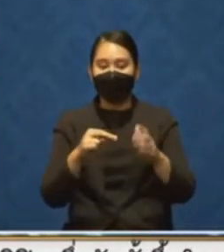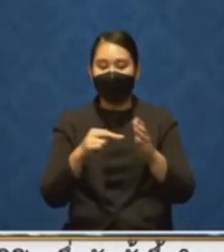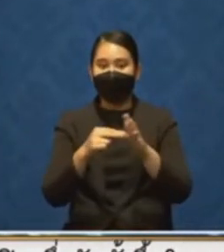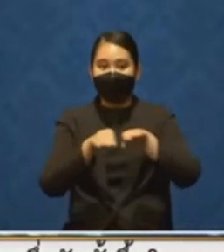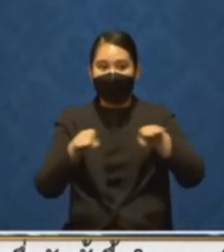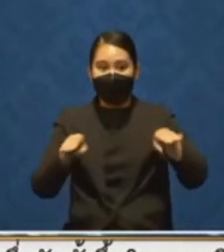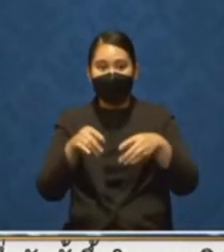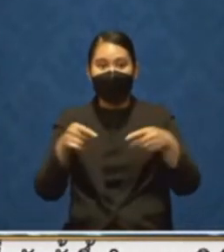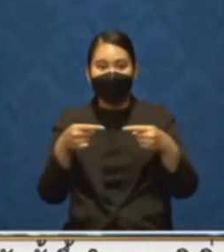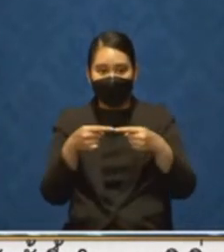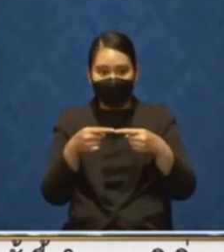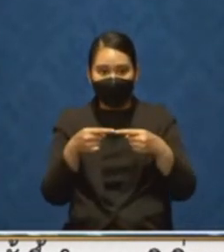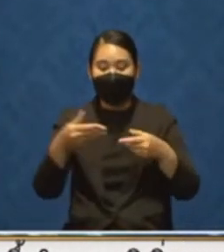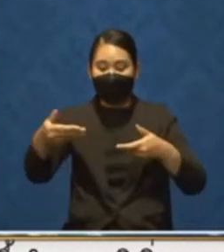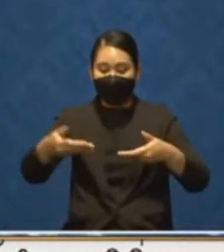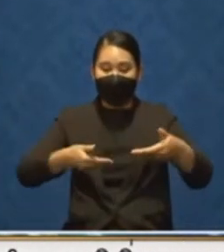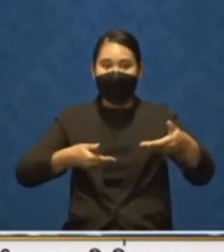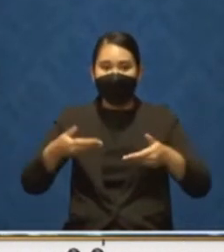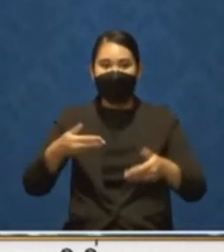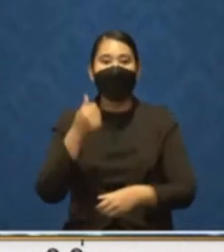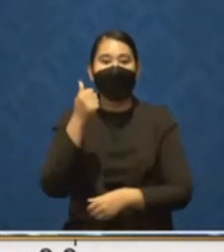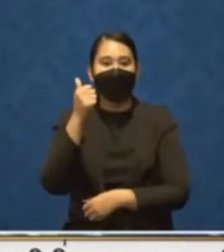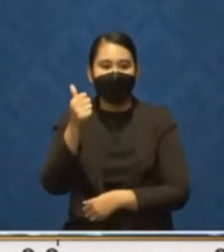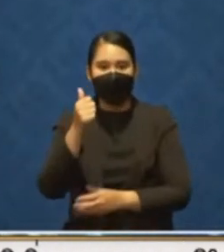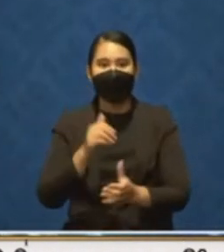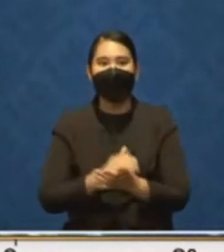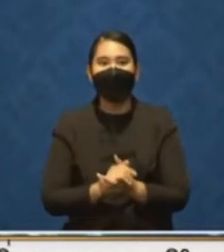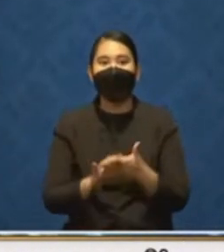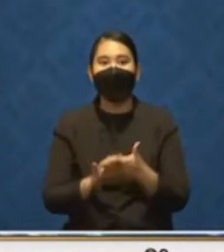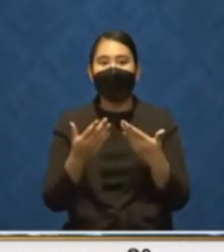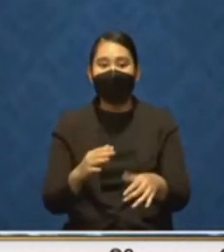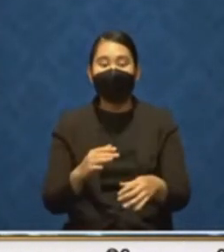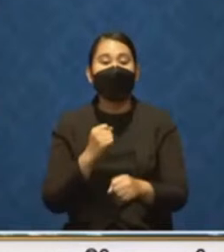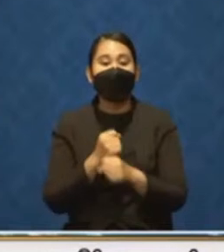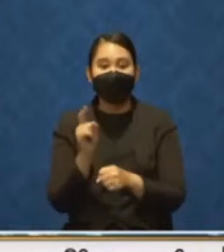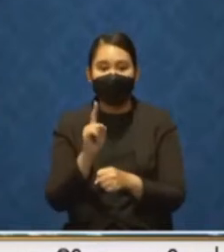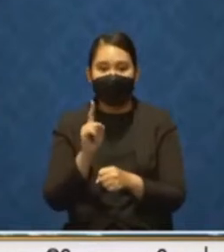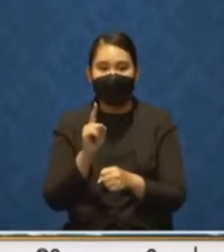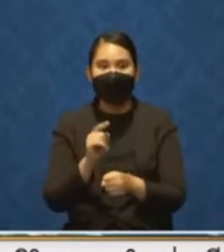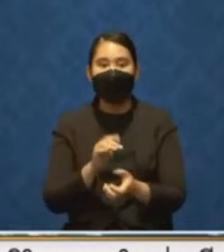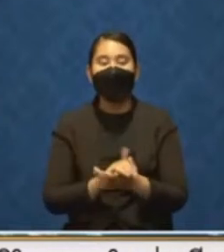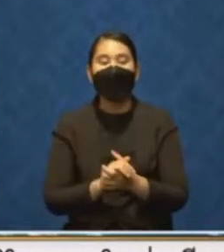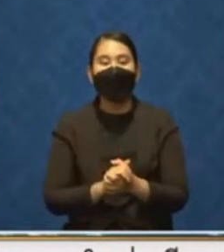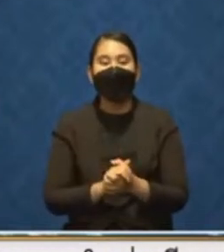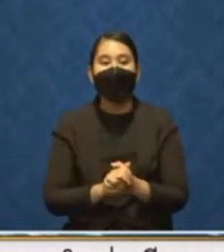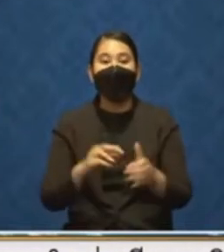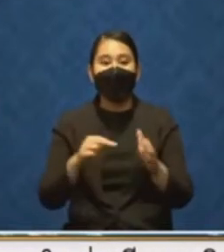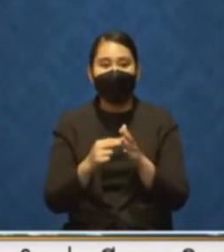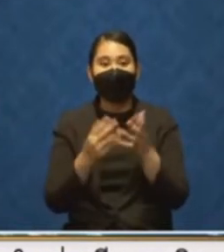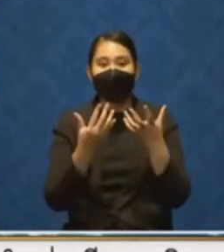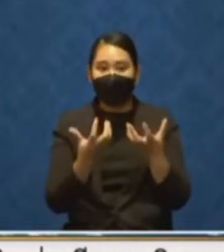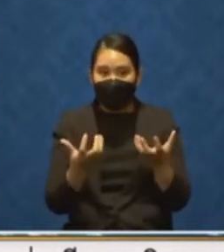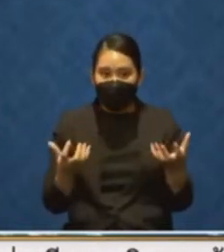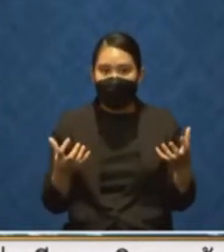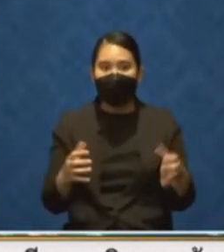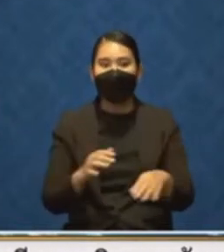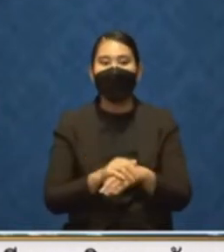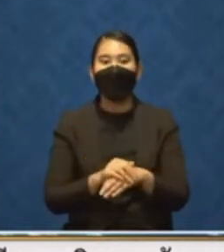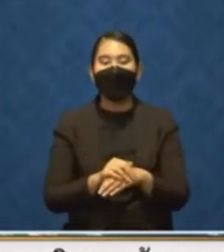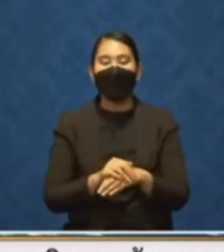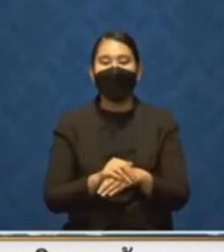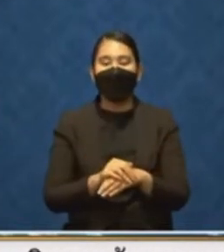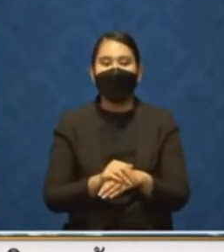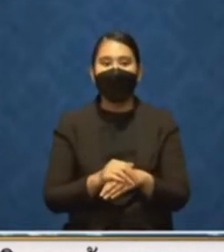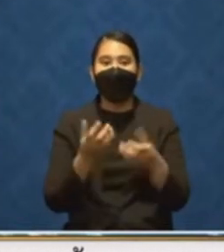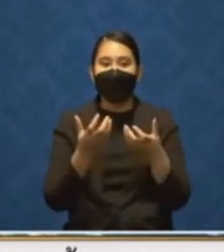ในเรื่องการจัดซื้อจัดจ้างได้นะครับให้แล้วก็สามารถจะต้องสามารถใช้งานในอาวุธแล้วรองรับการติด